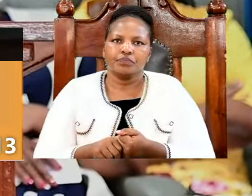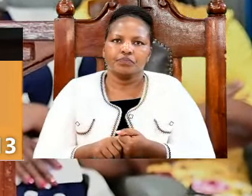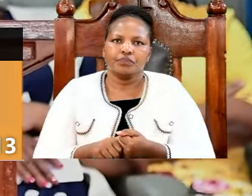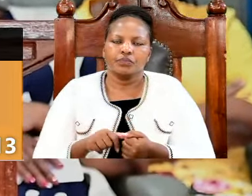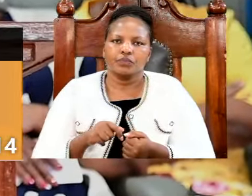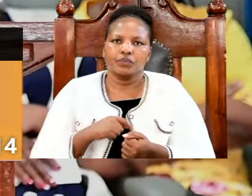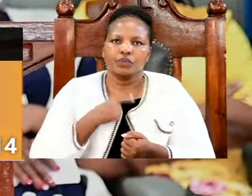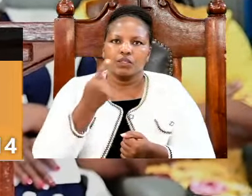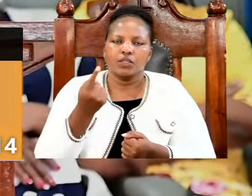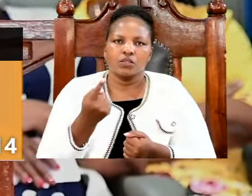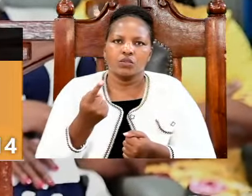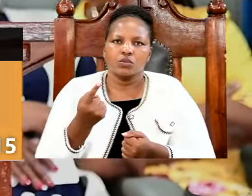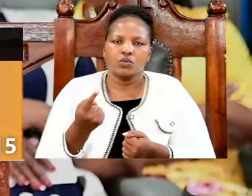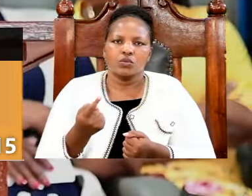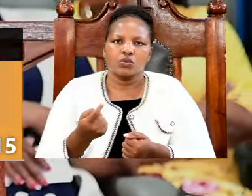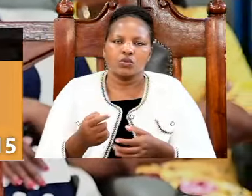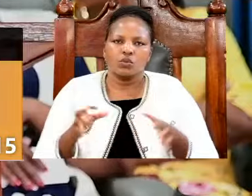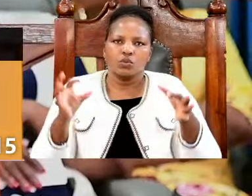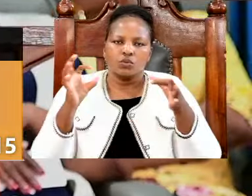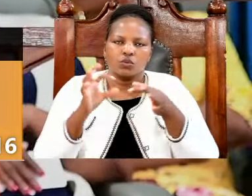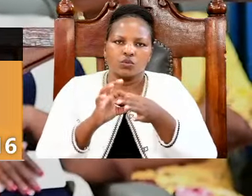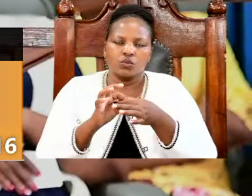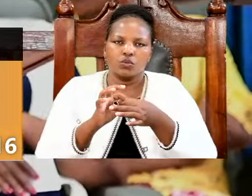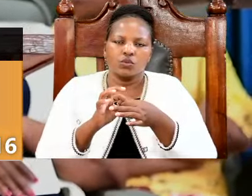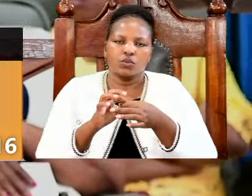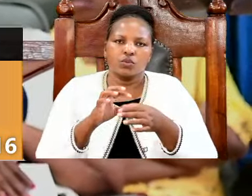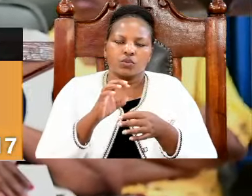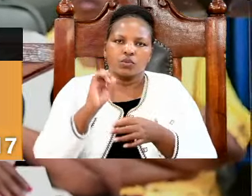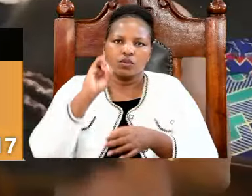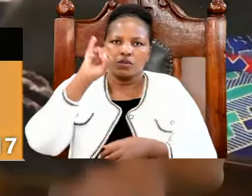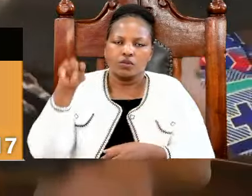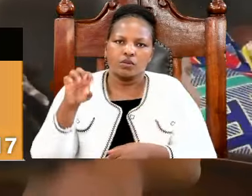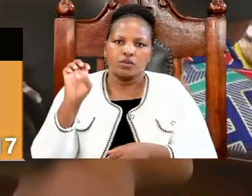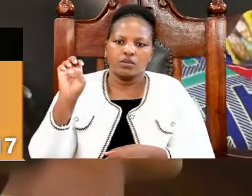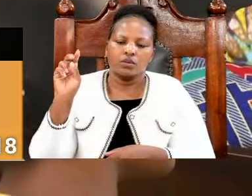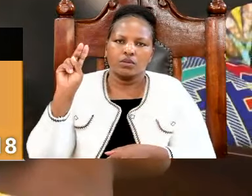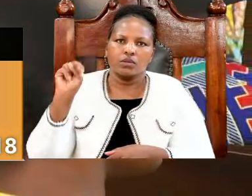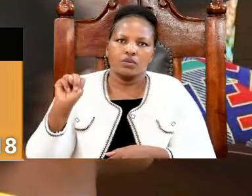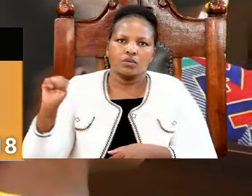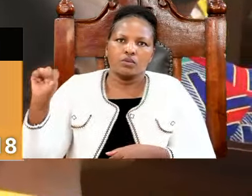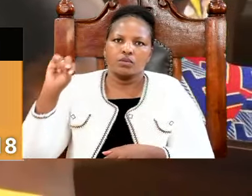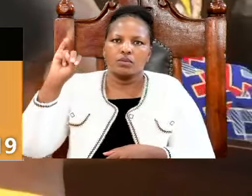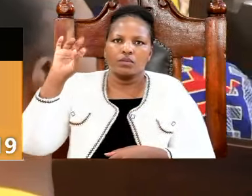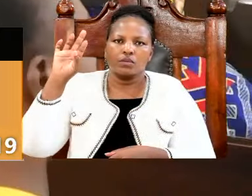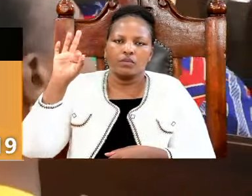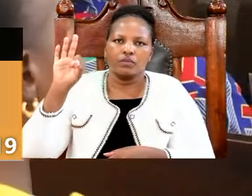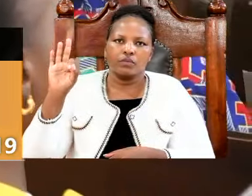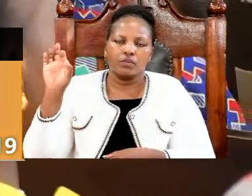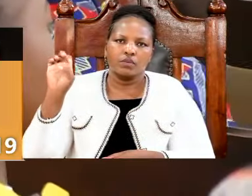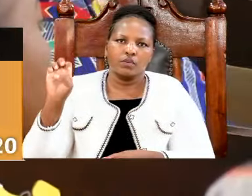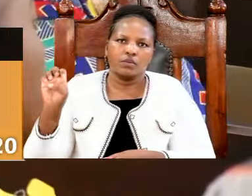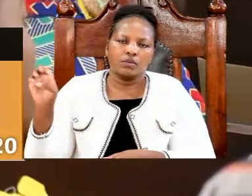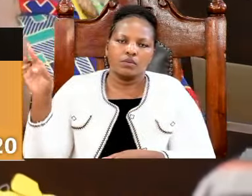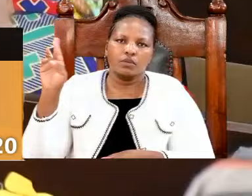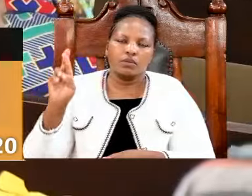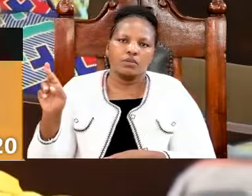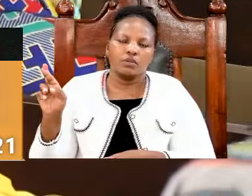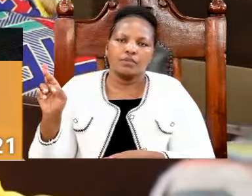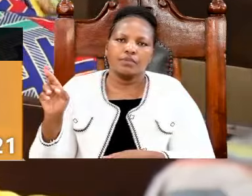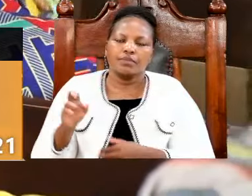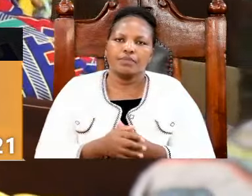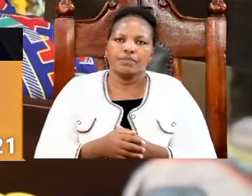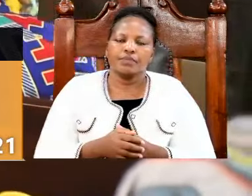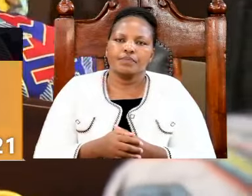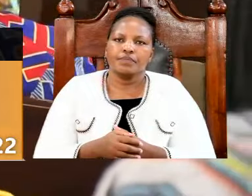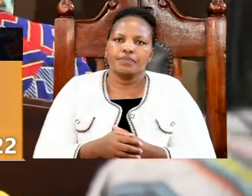Tangazo la kumwigiza kazi mshugaji Jennifer Jerry Mushemi katika parokia ya PCEA Pagani tarehe